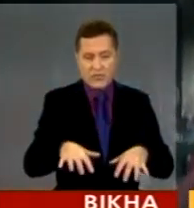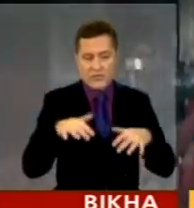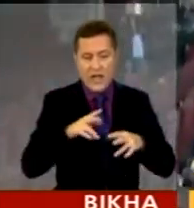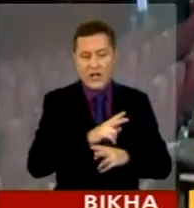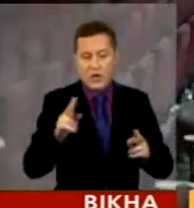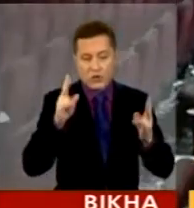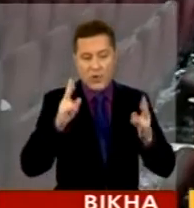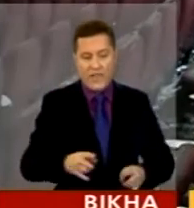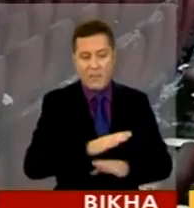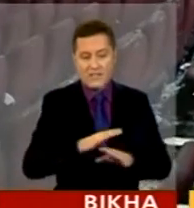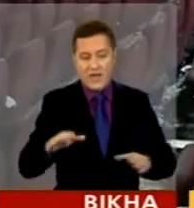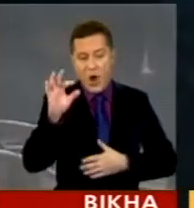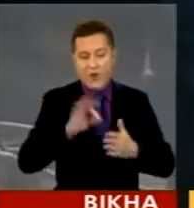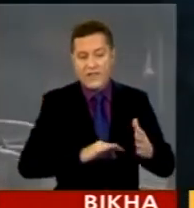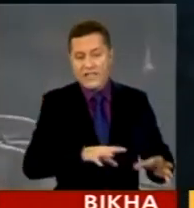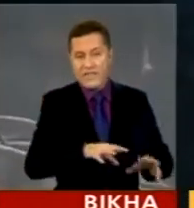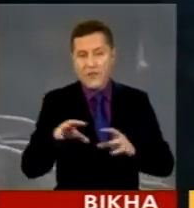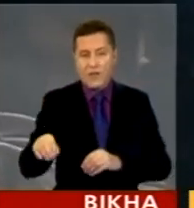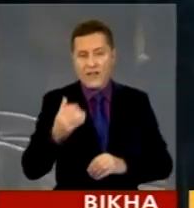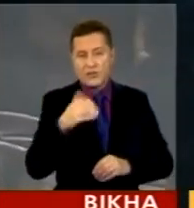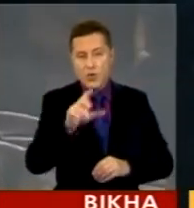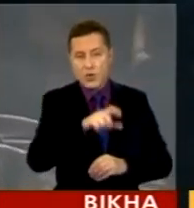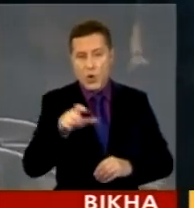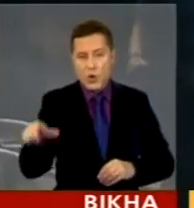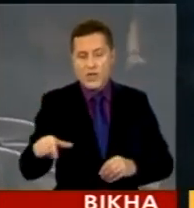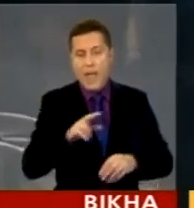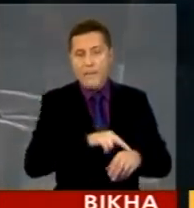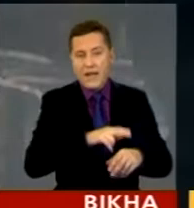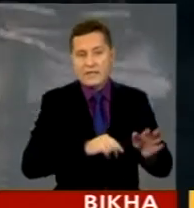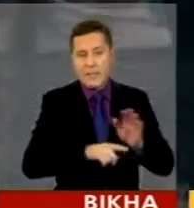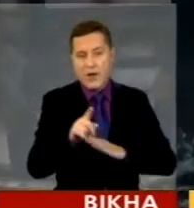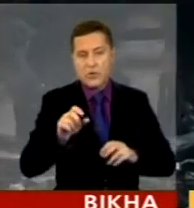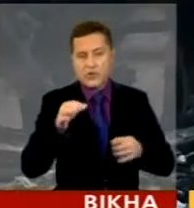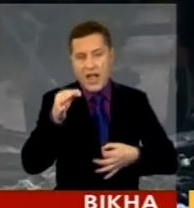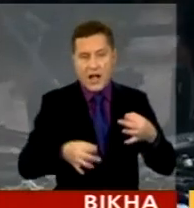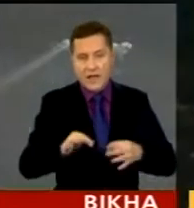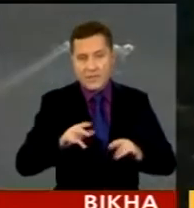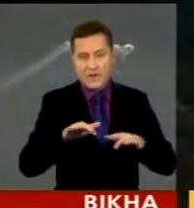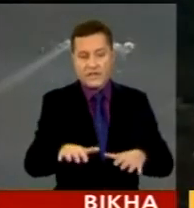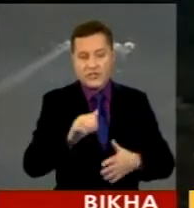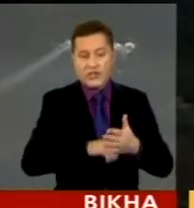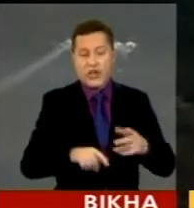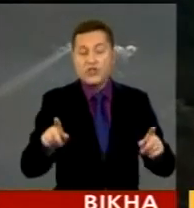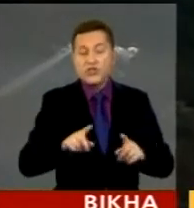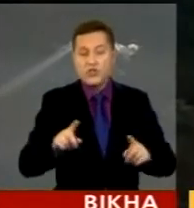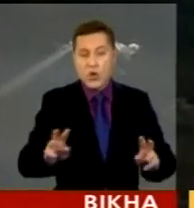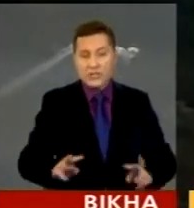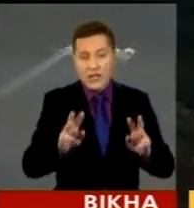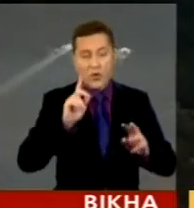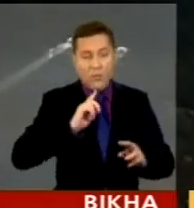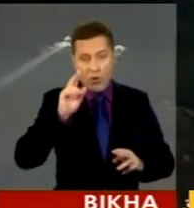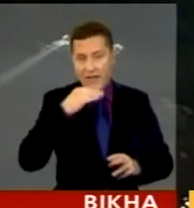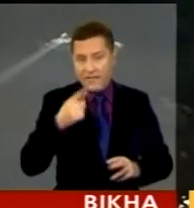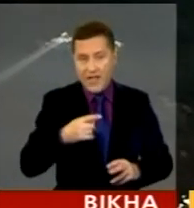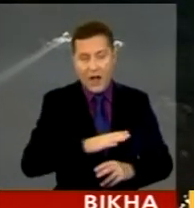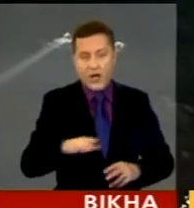глядачів не постраждав. Одразу евакуювали майже сотні людей. Міліція вже порушила карне провадження. Через що саме зайнялося, поки що не